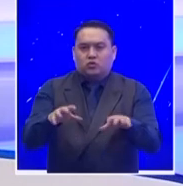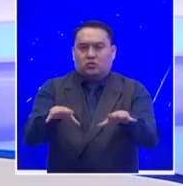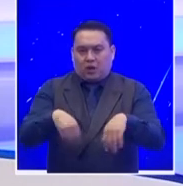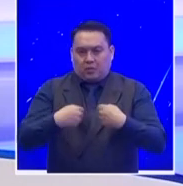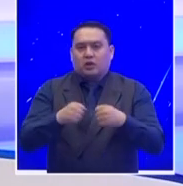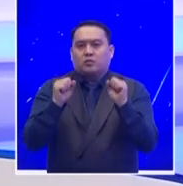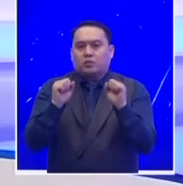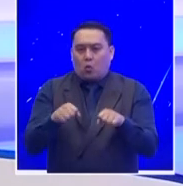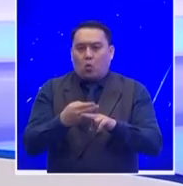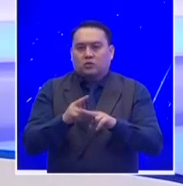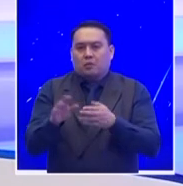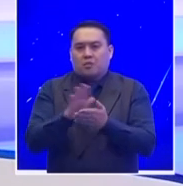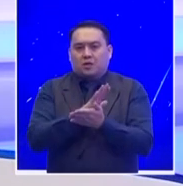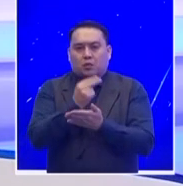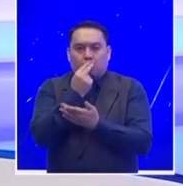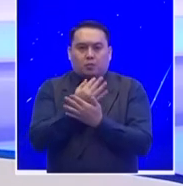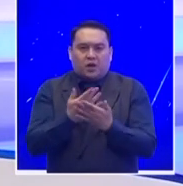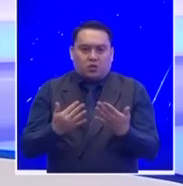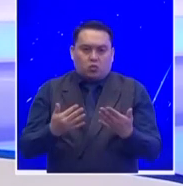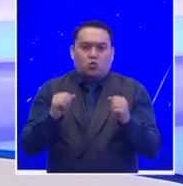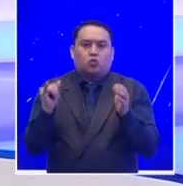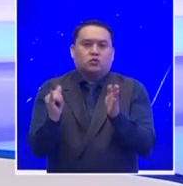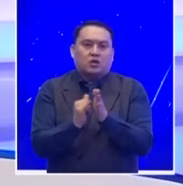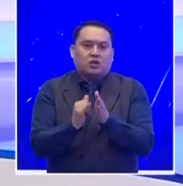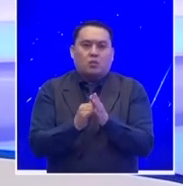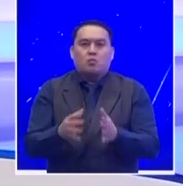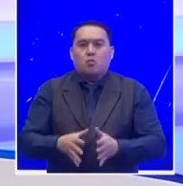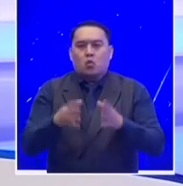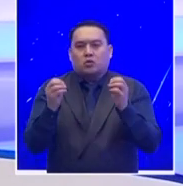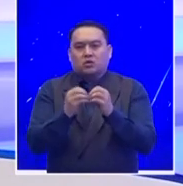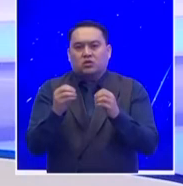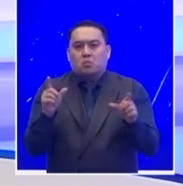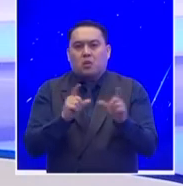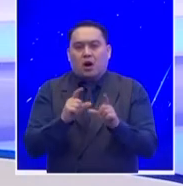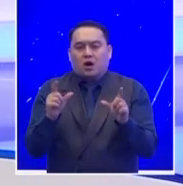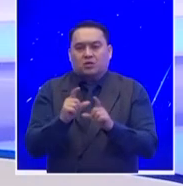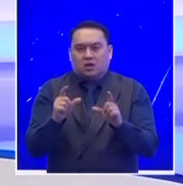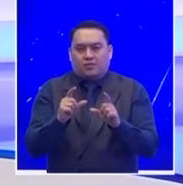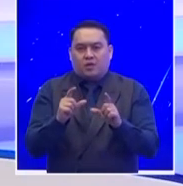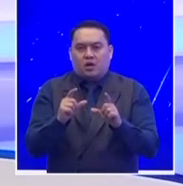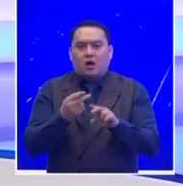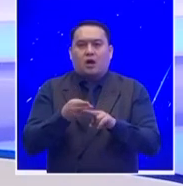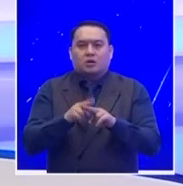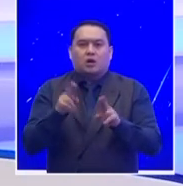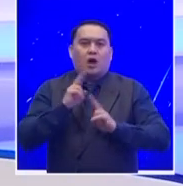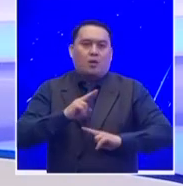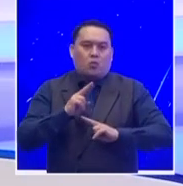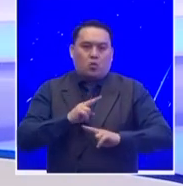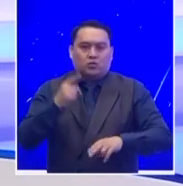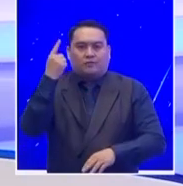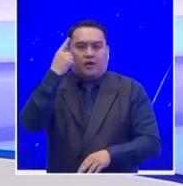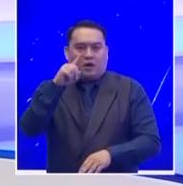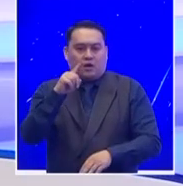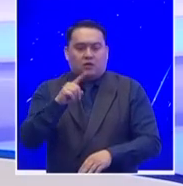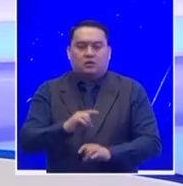областном центре прилавки с бесплатными продуктами питания установили в более десятках магазинов и супермаркетов. Как работает данная